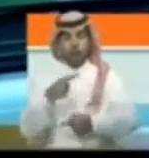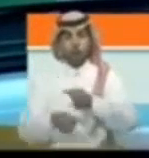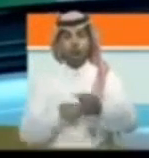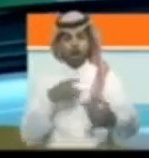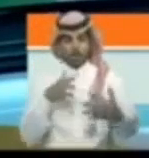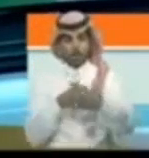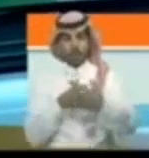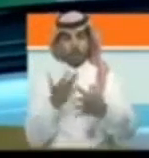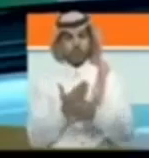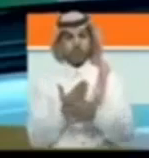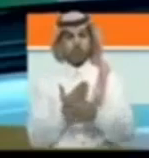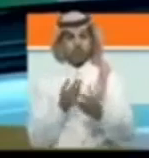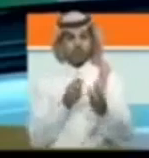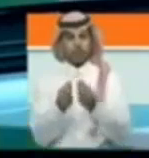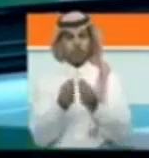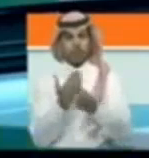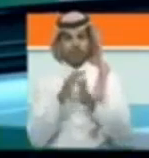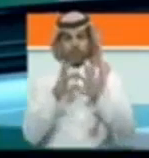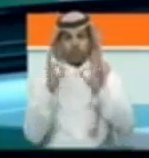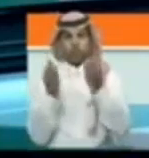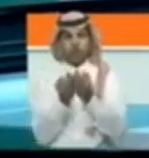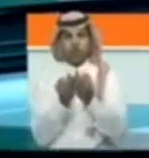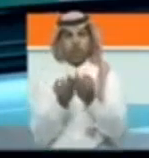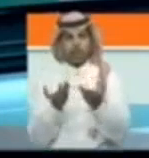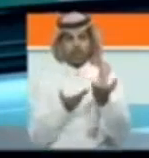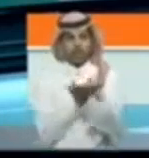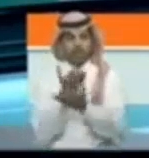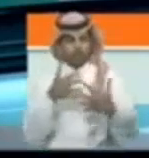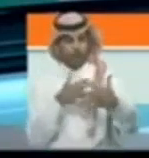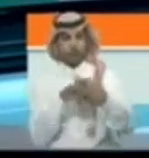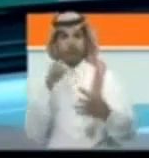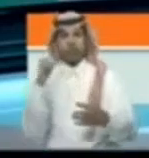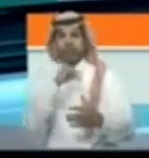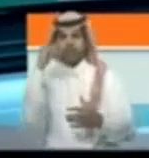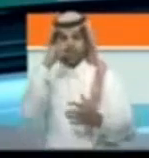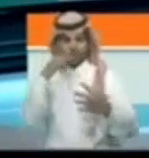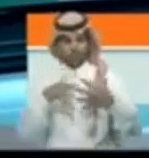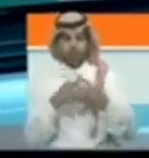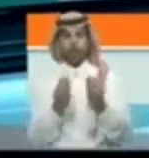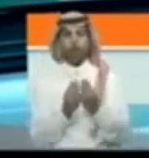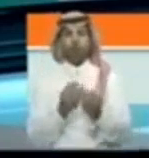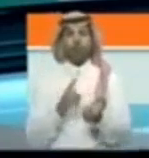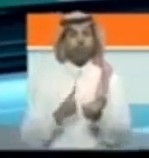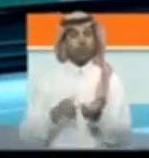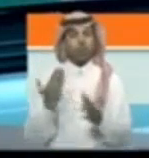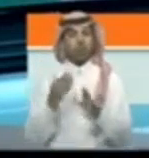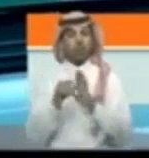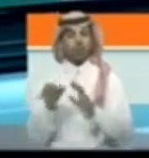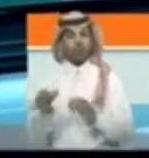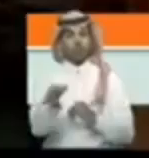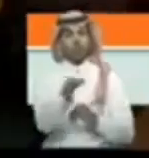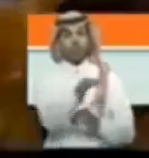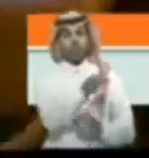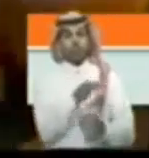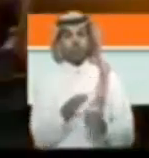الحوارات اللازمة من خلاله لتفعيل دور المشتركات التي تجمع التنوع الديني والقومي لا سيما في دول